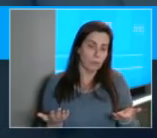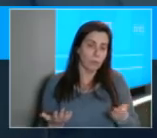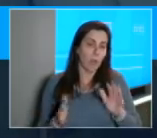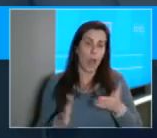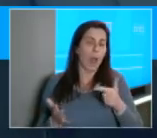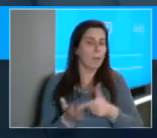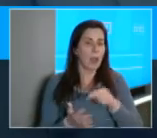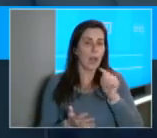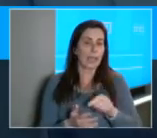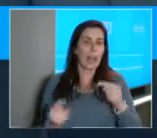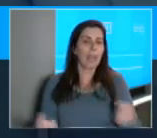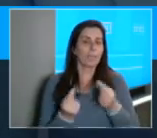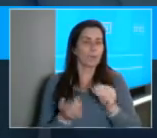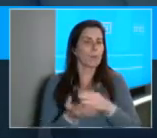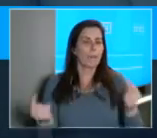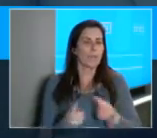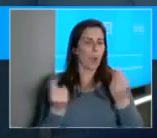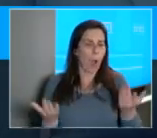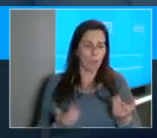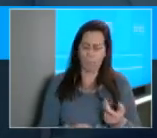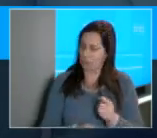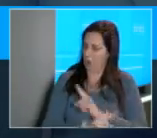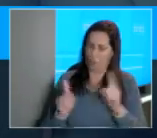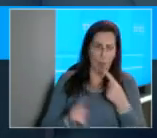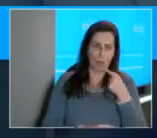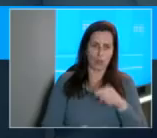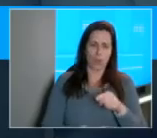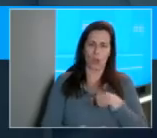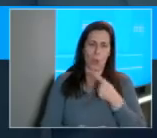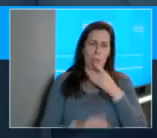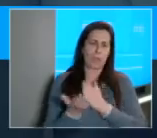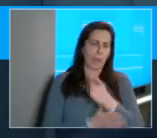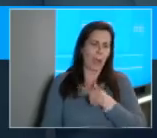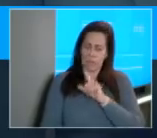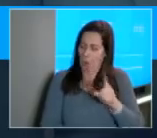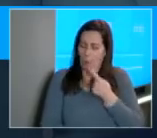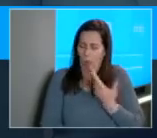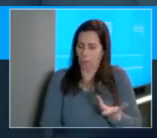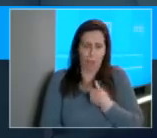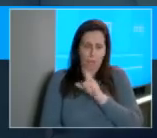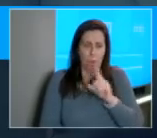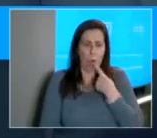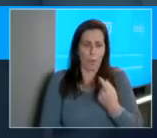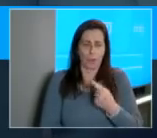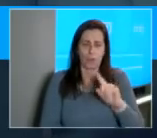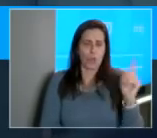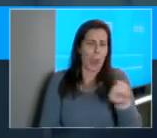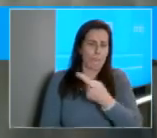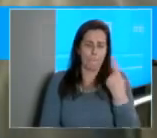ולמה להיכנס לוויכוח הזה? מעולם לא טענתי שאני אומר את כל האמת. מעולם לא טענתי